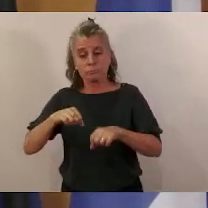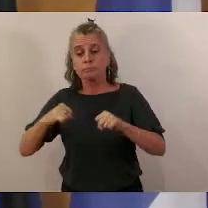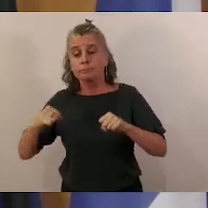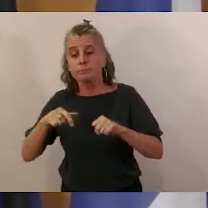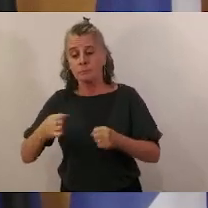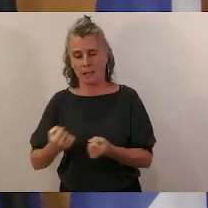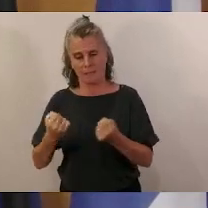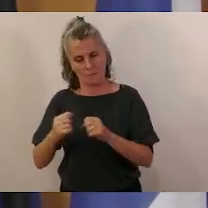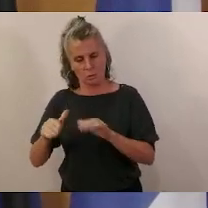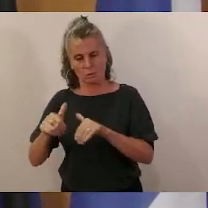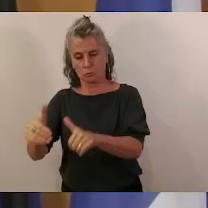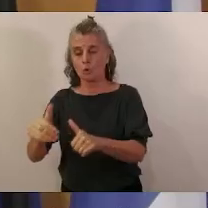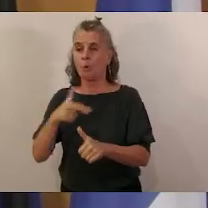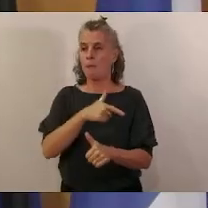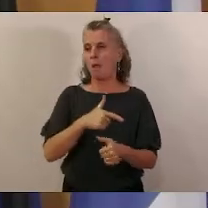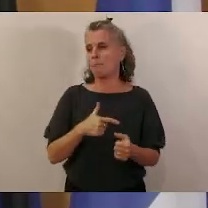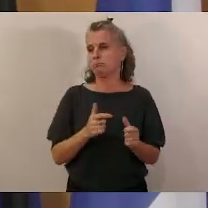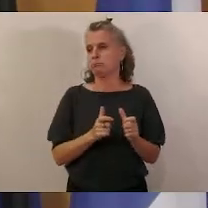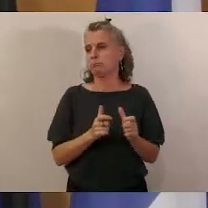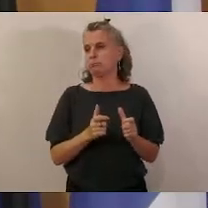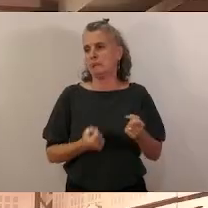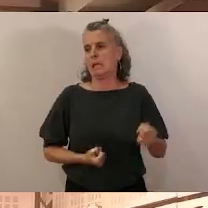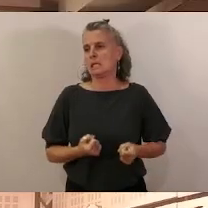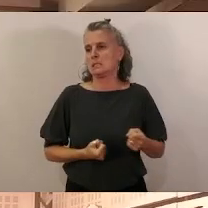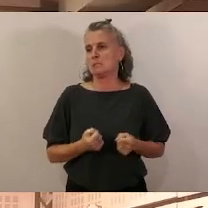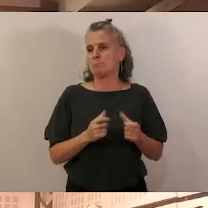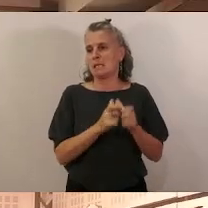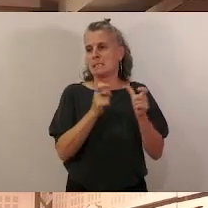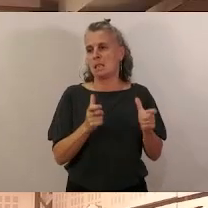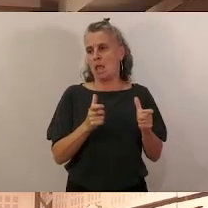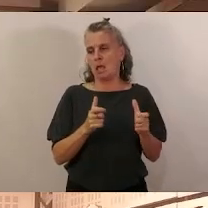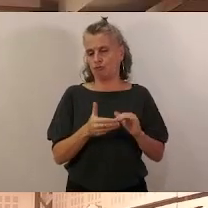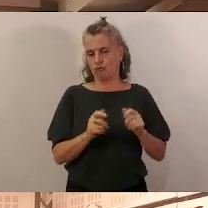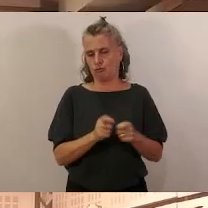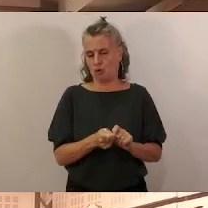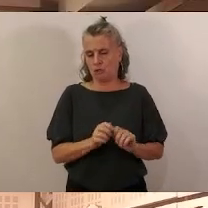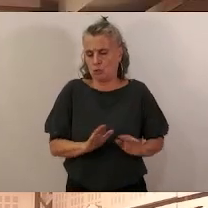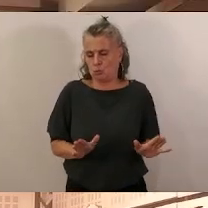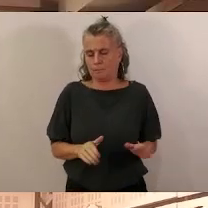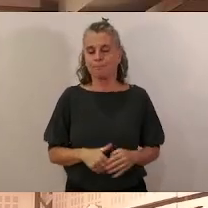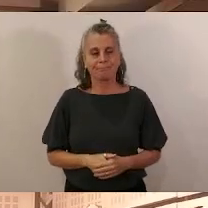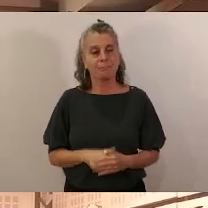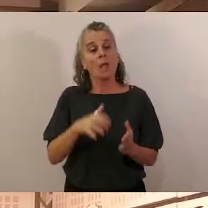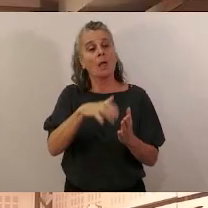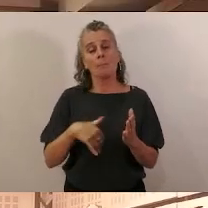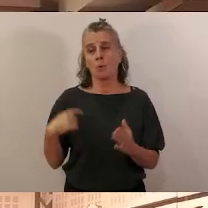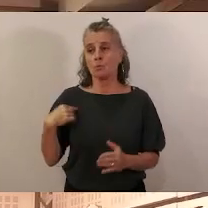change. Sur ce rapport 36, y a-t-il des contre ?